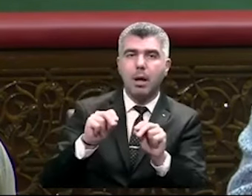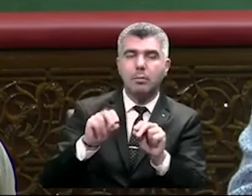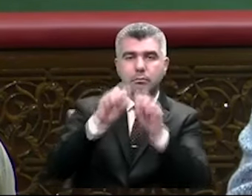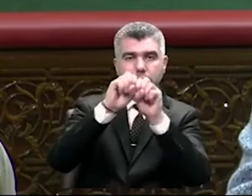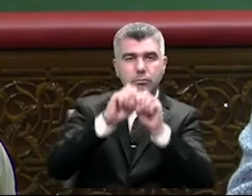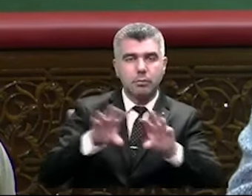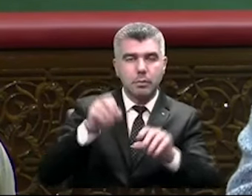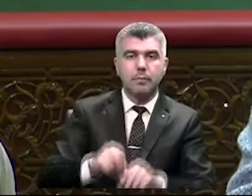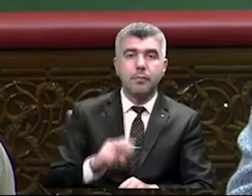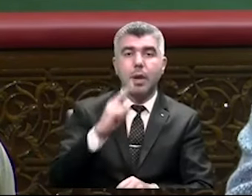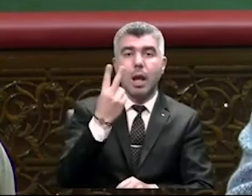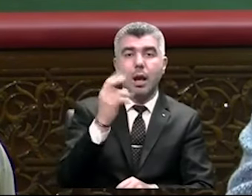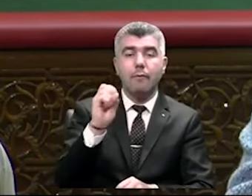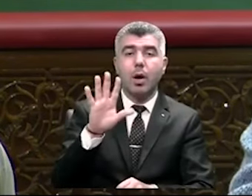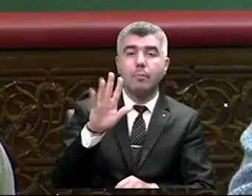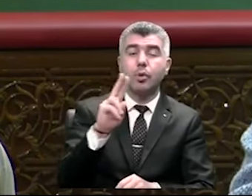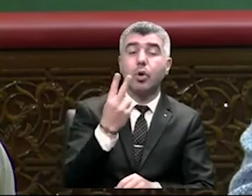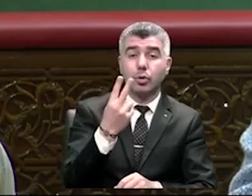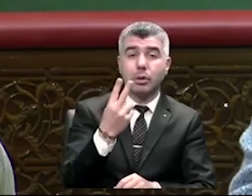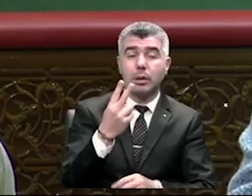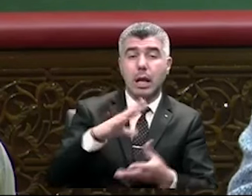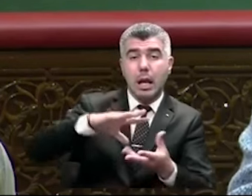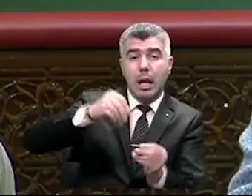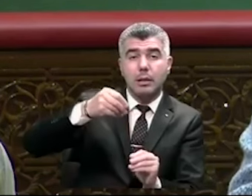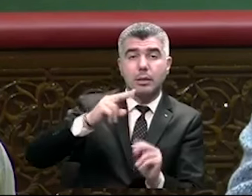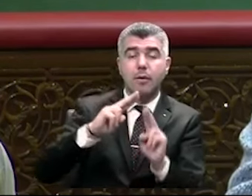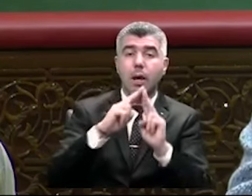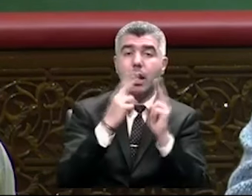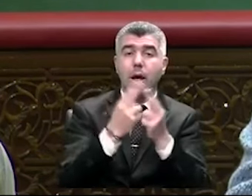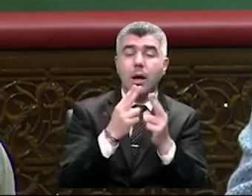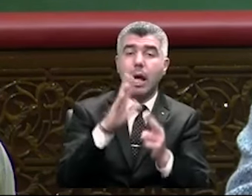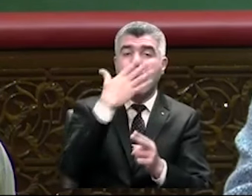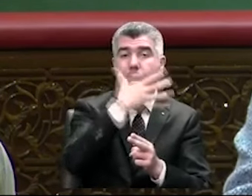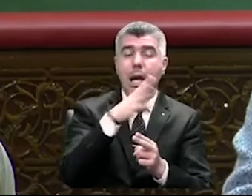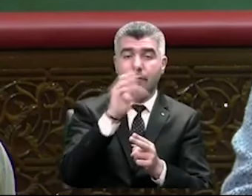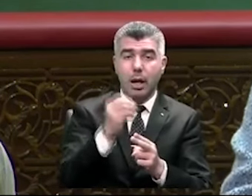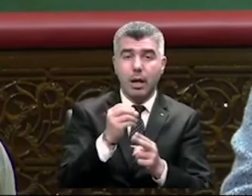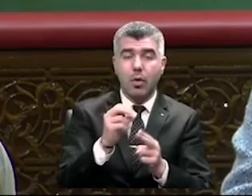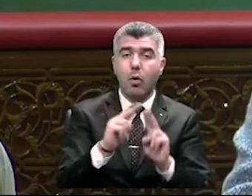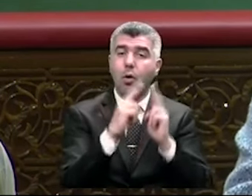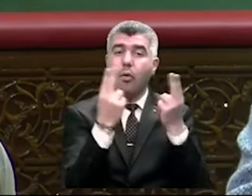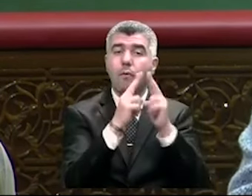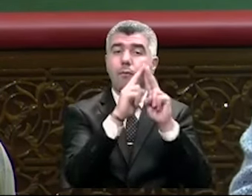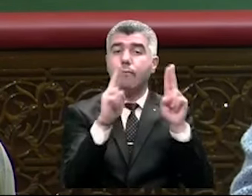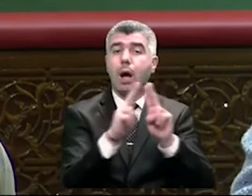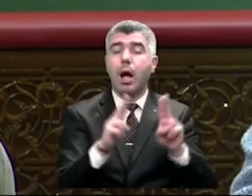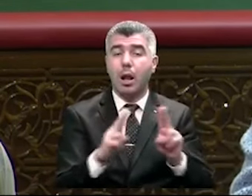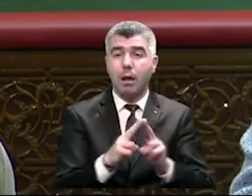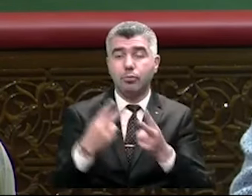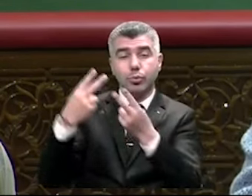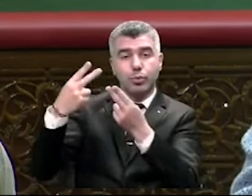2025 هو رهان الحدث الافريقي بتنظيم كاس افريقيا لكره القدم و 2030 هو رهان الحدث العالمي